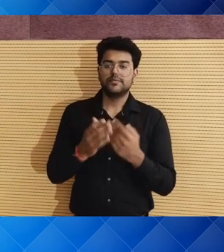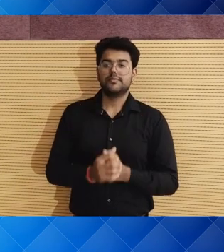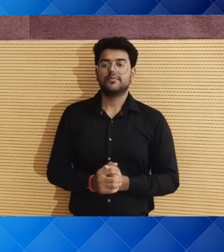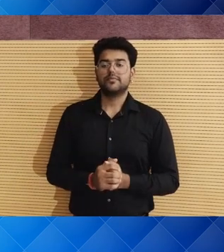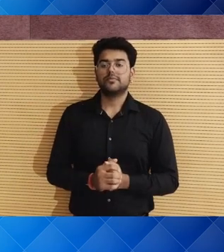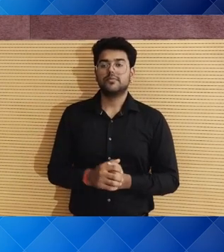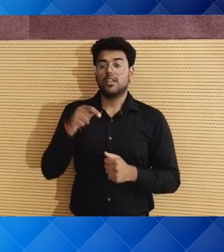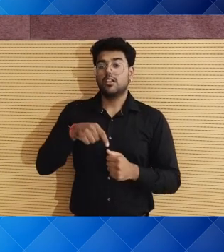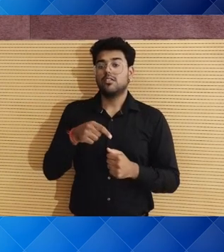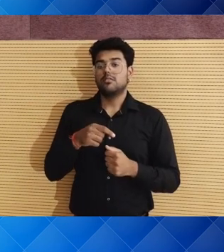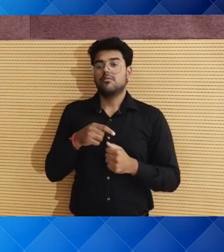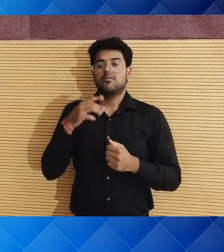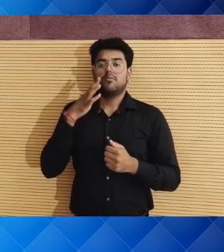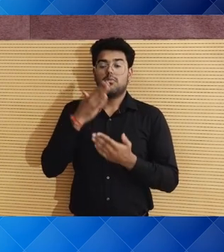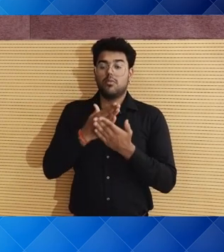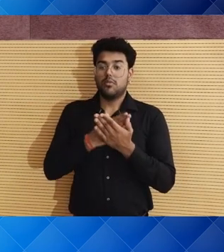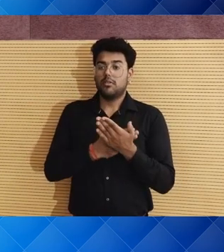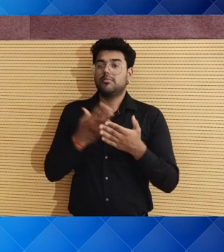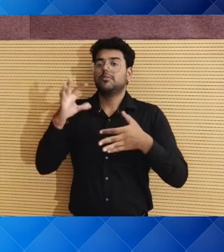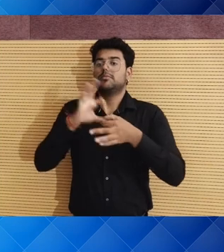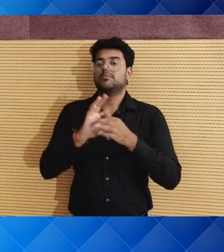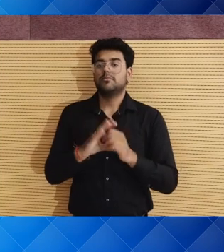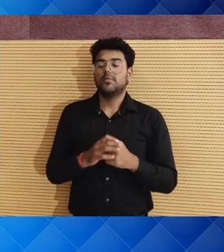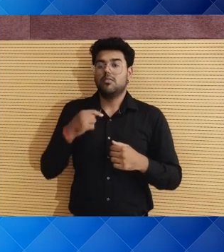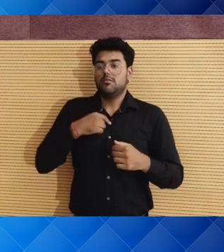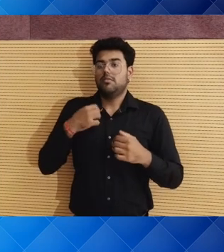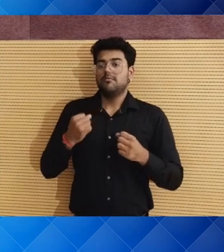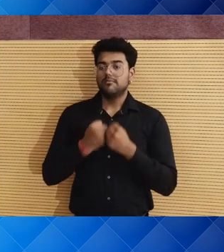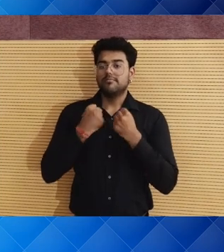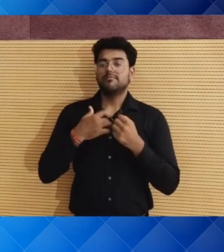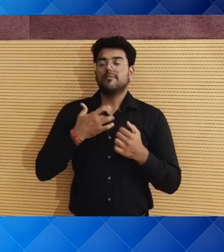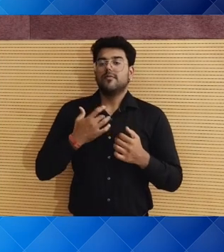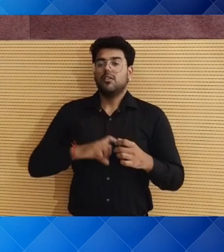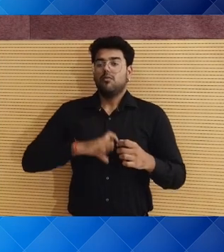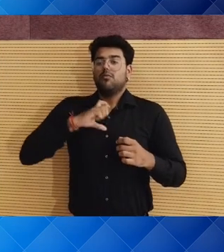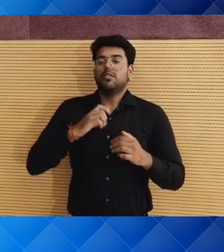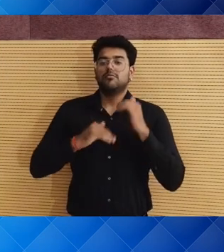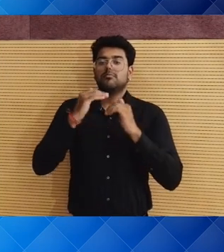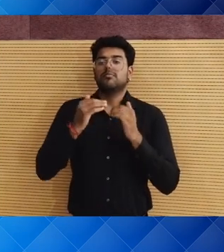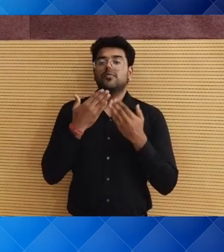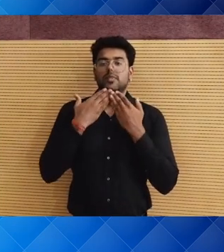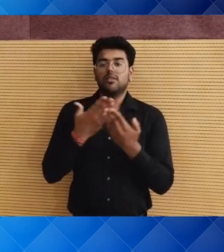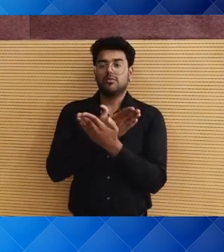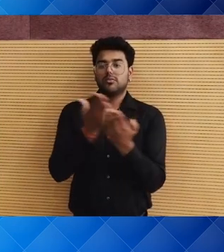इस ऐतिहासिक क्षण में साक्षी बनने के लिए और हमारे उत्साहवर्धन के लिए। सभी को धन्यवाद, नमस्कार।